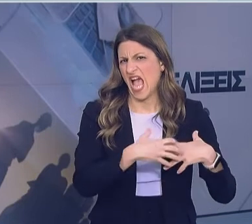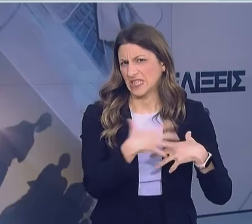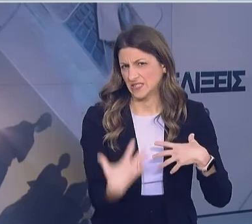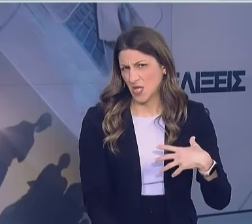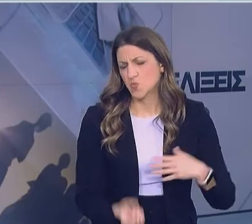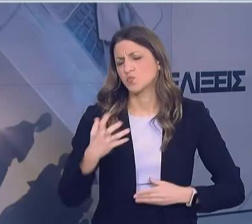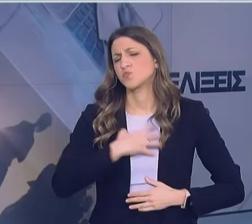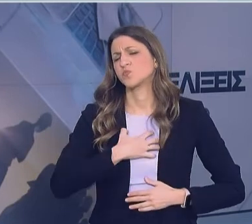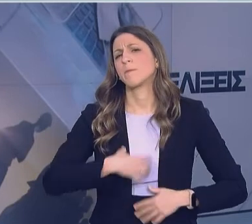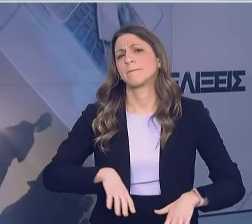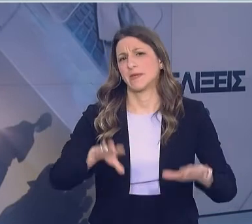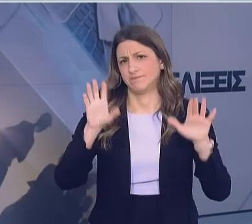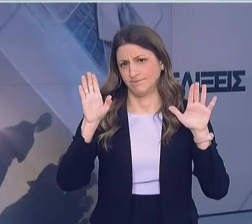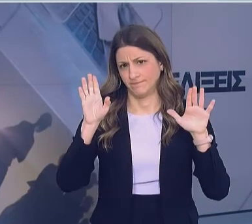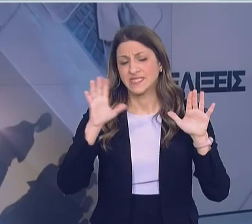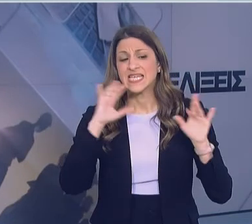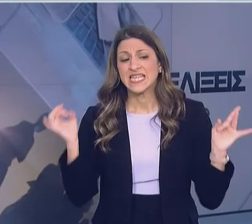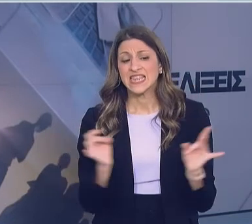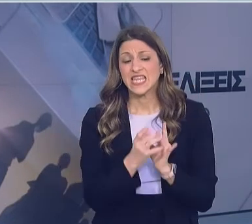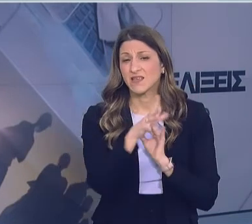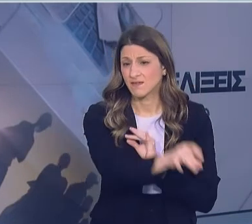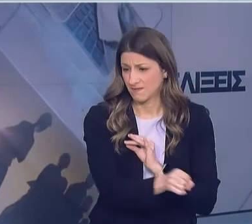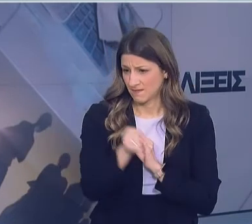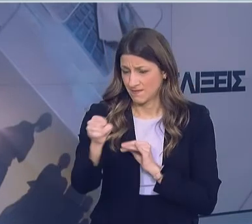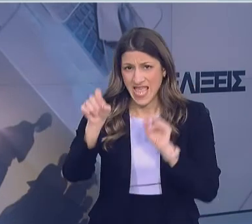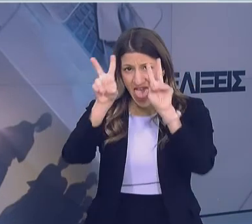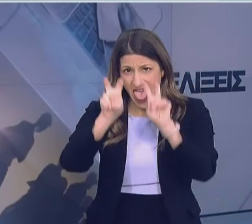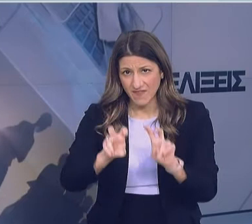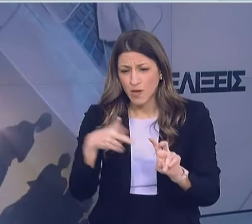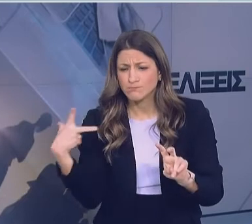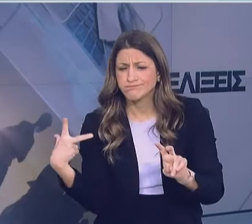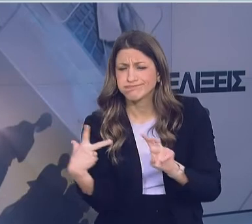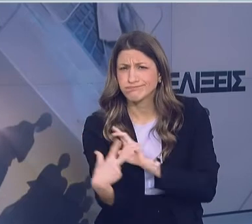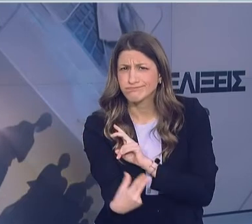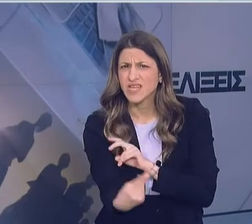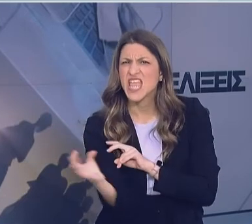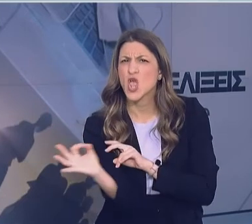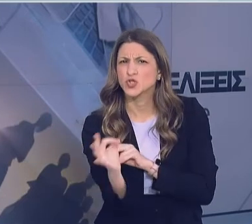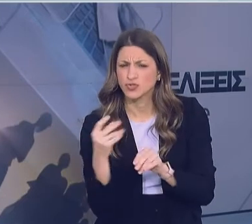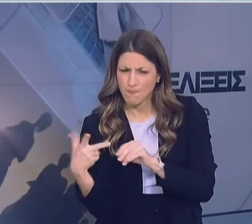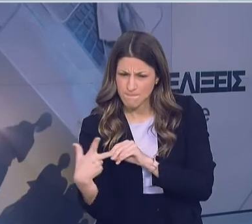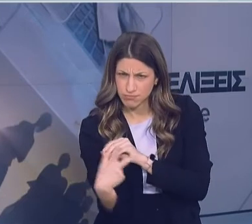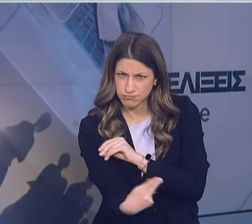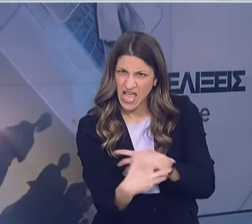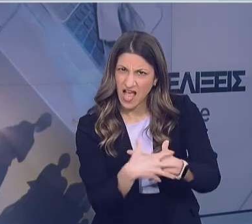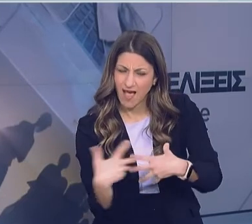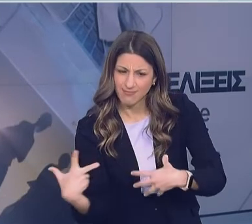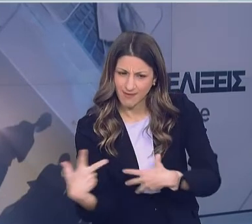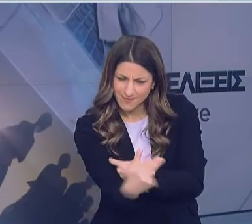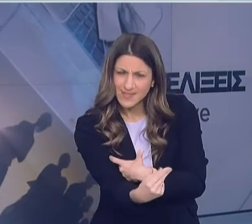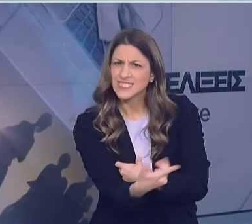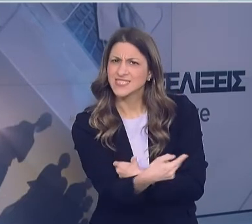εργαστηριακά πειράματα στα οποία κανείς εκθέτει τα ζώα σε υψηλές ποσότητες ιού μέσα στη μύτη τους, όπως έκαναν οι Κινέζοι συνάδελφοι, με